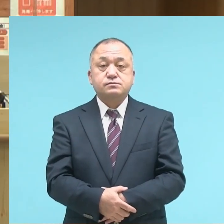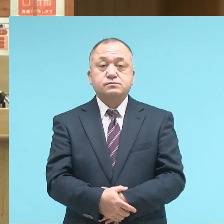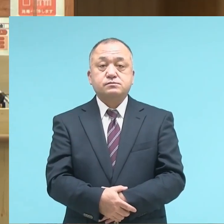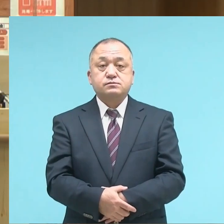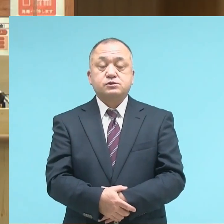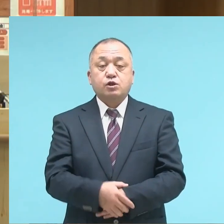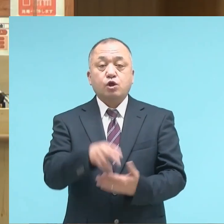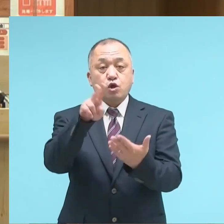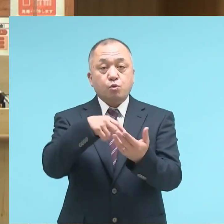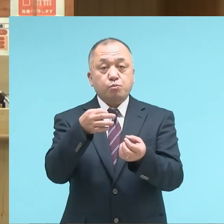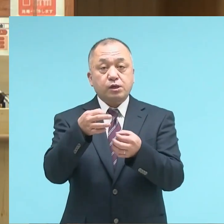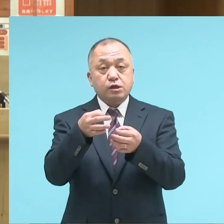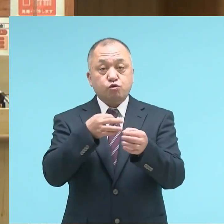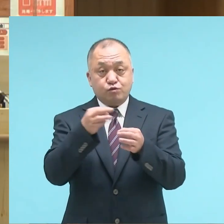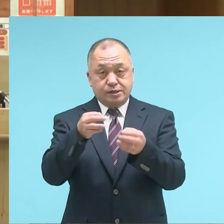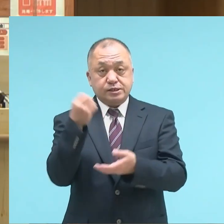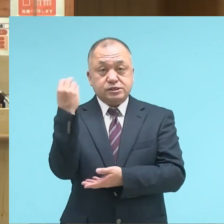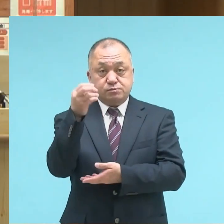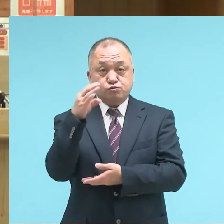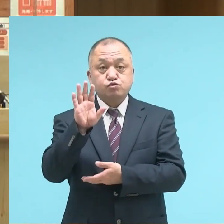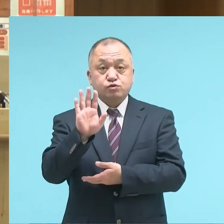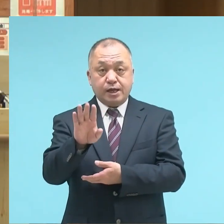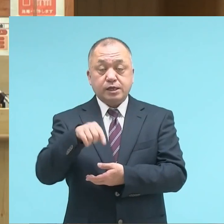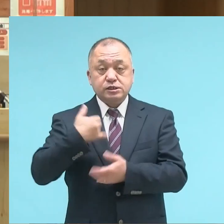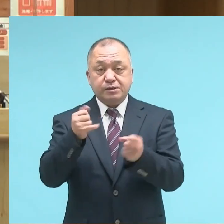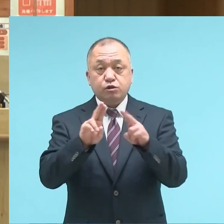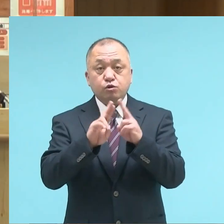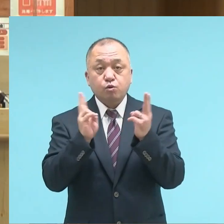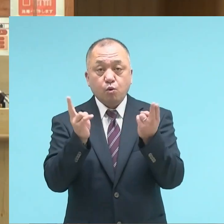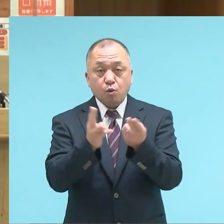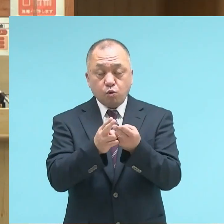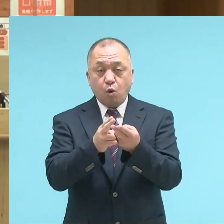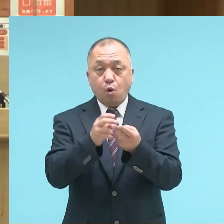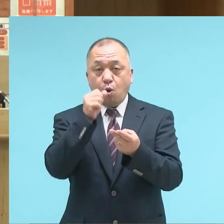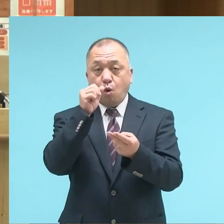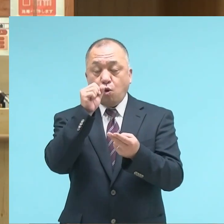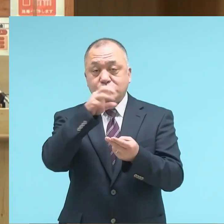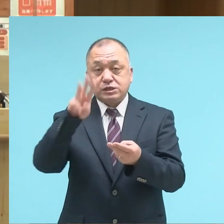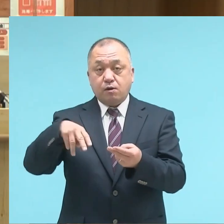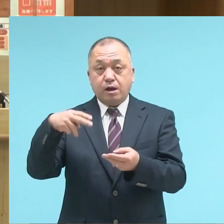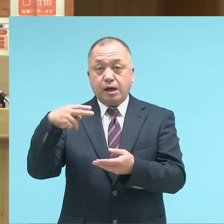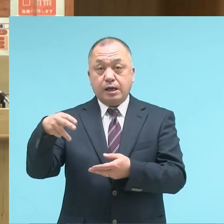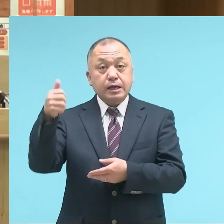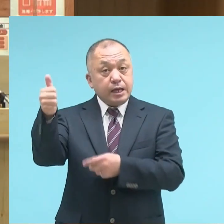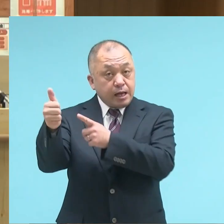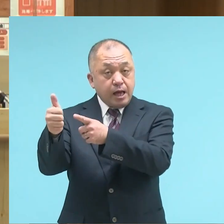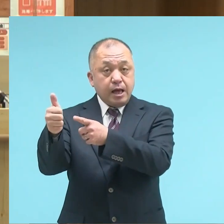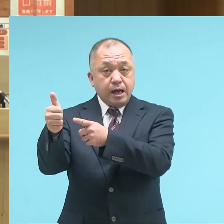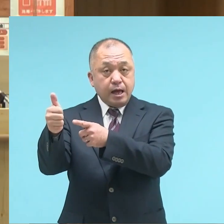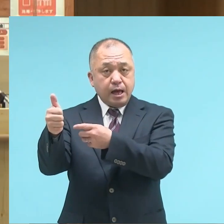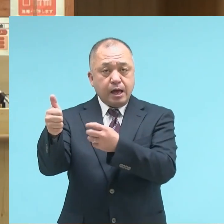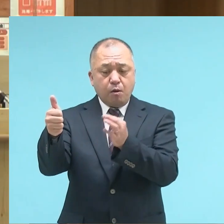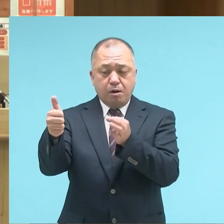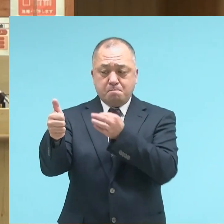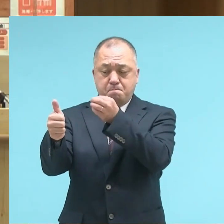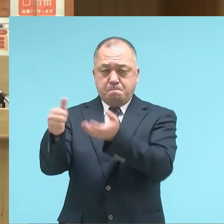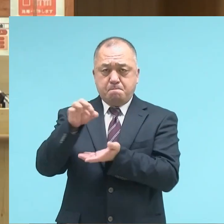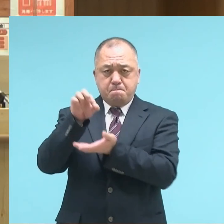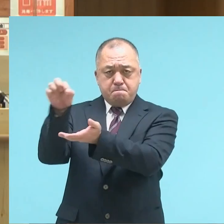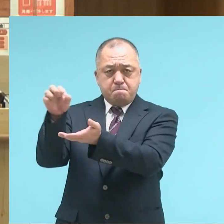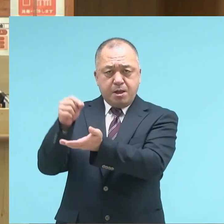新聞の佐藤です。自民党の衆院議員の吉川貴盛氏がですね、研究結果、疑惑で報じられ